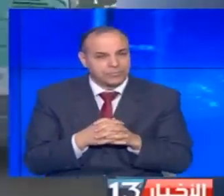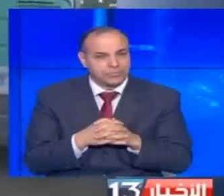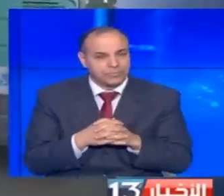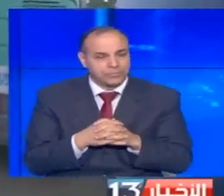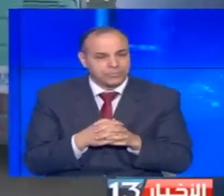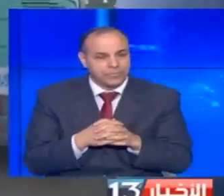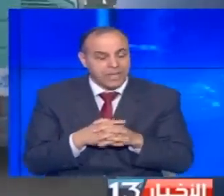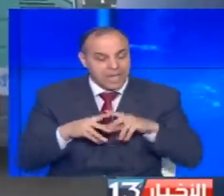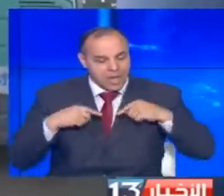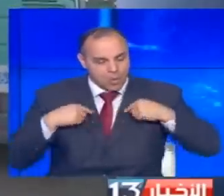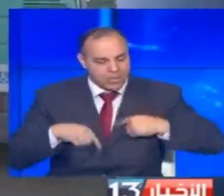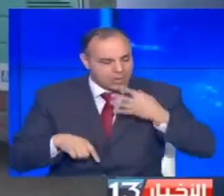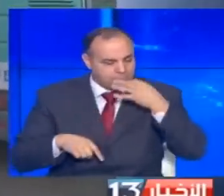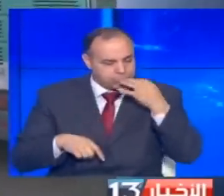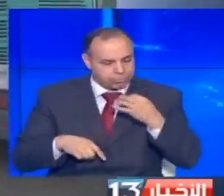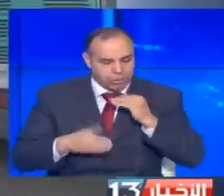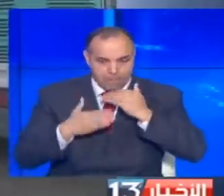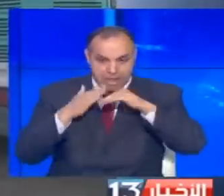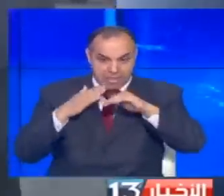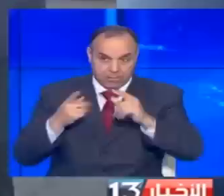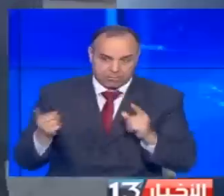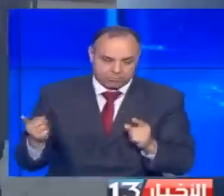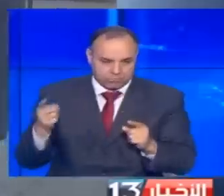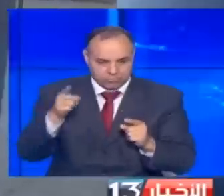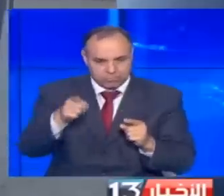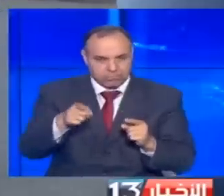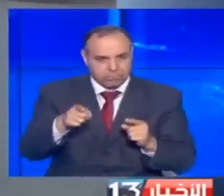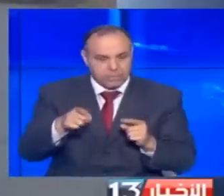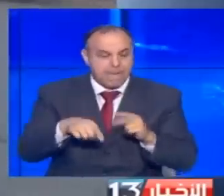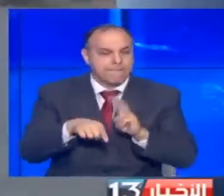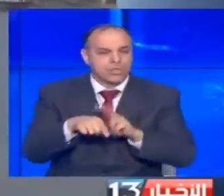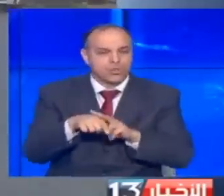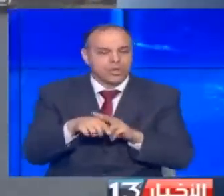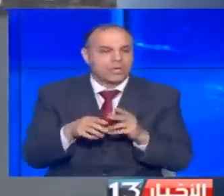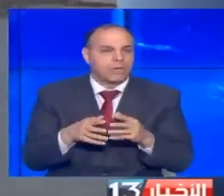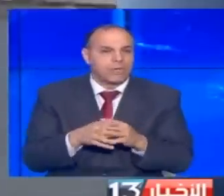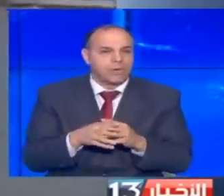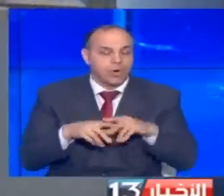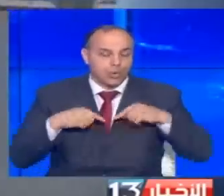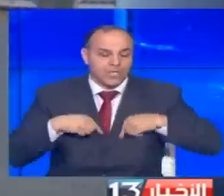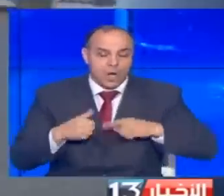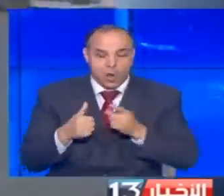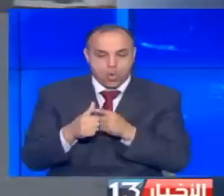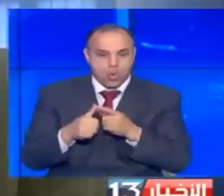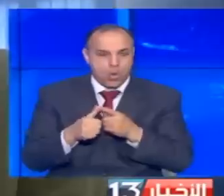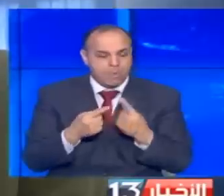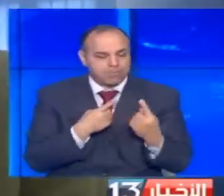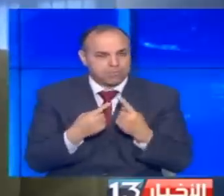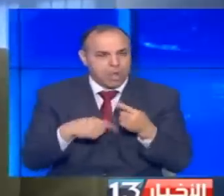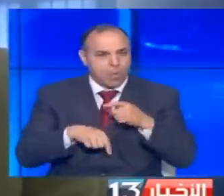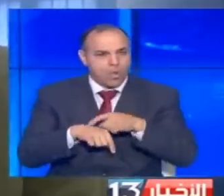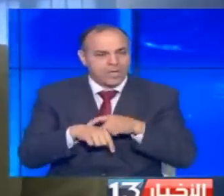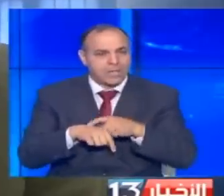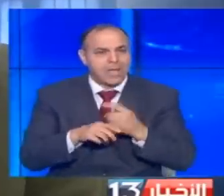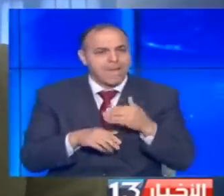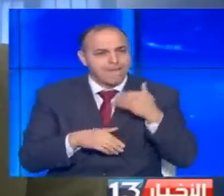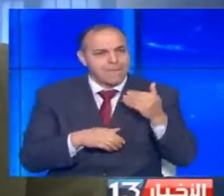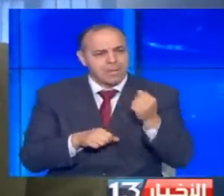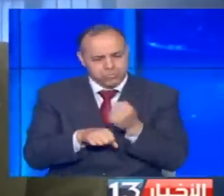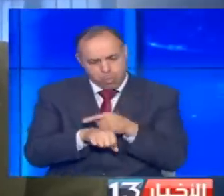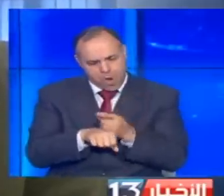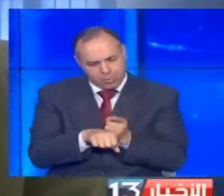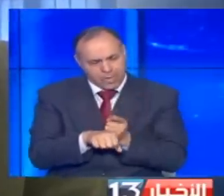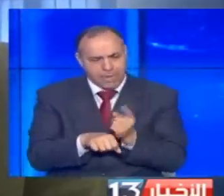الوزاره بدراسه حالته للمصالحه الوزاره الوله بال في الوقت وياخذ وقت